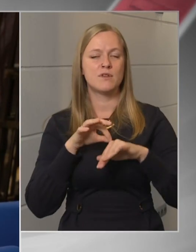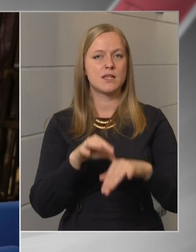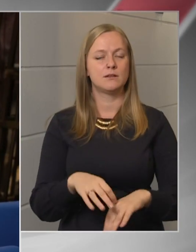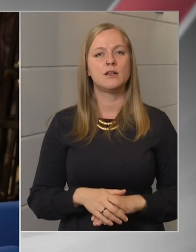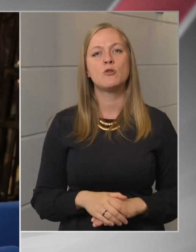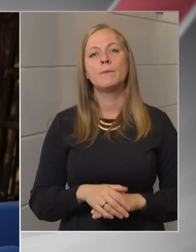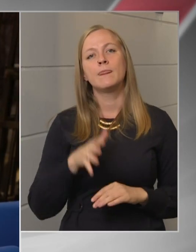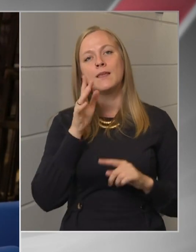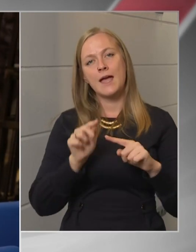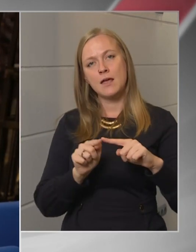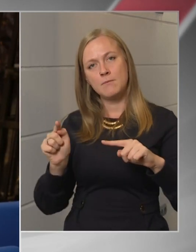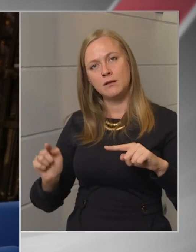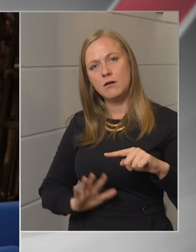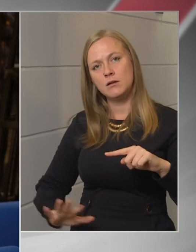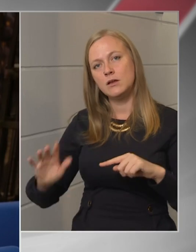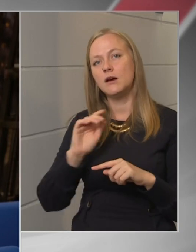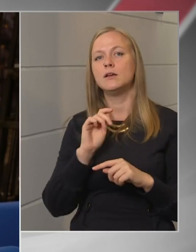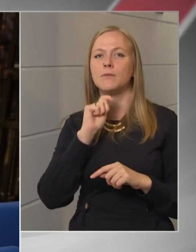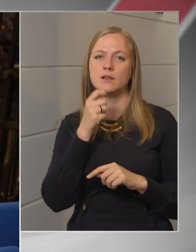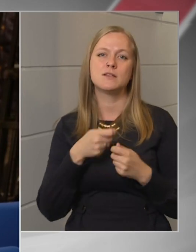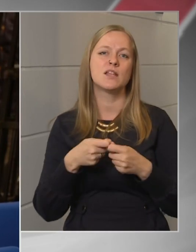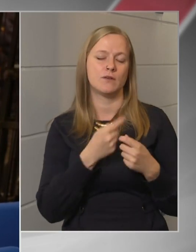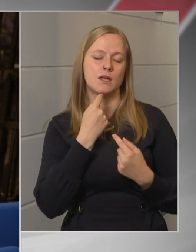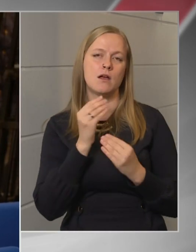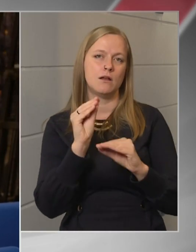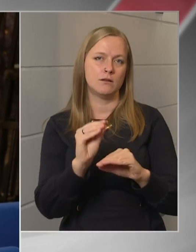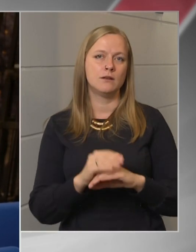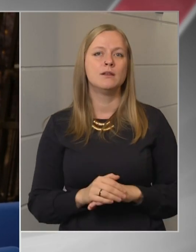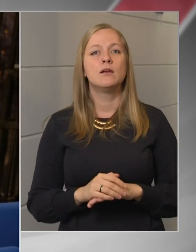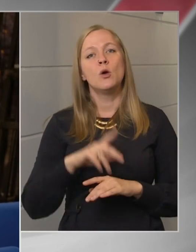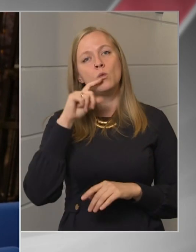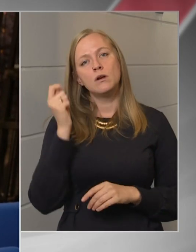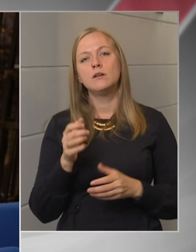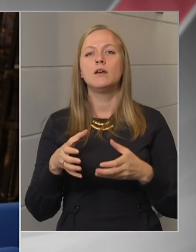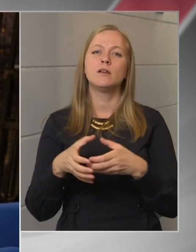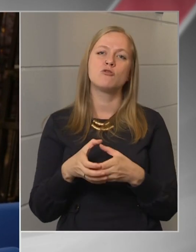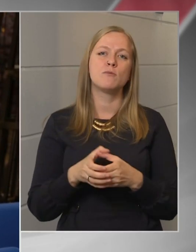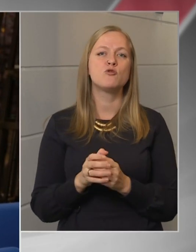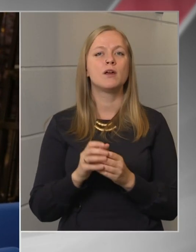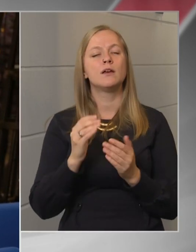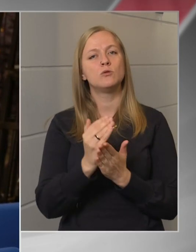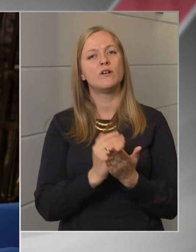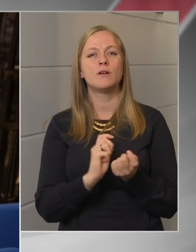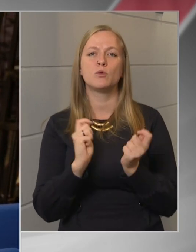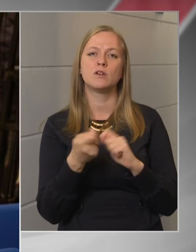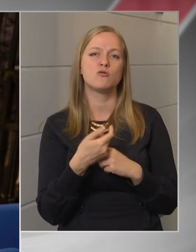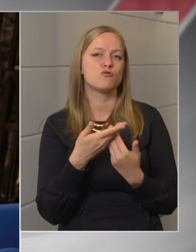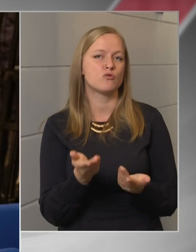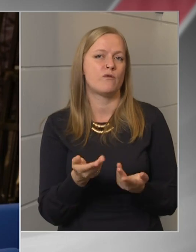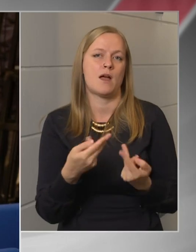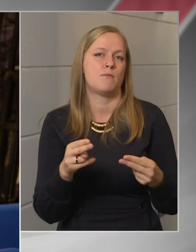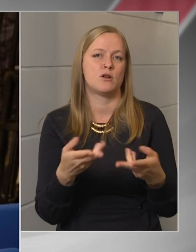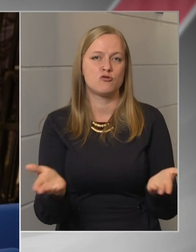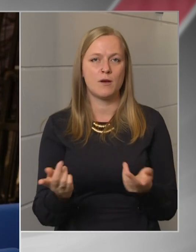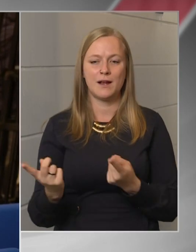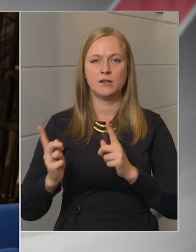A kárpáthai magyar szervezetek pedig kielentették, hogy az ukrajnai kisebbségi törvénymódosítása továbbra sem állítja vissza